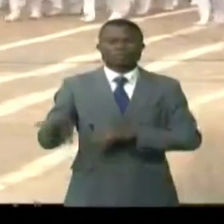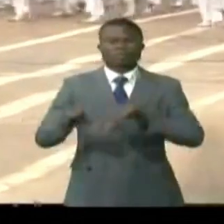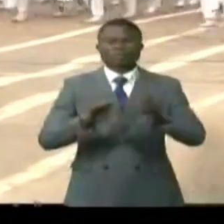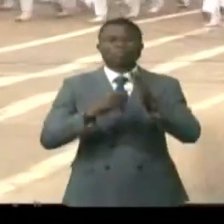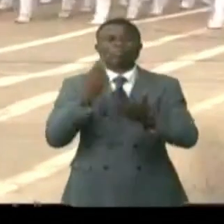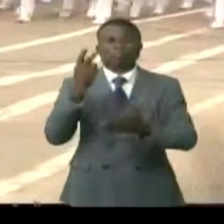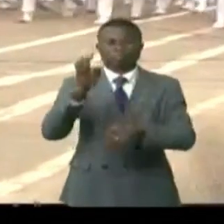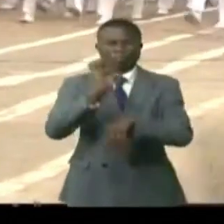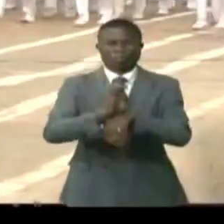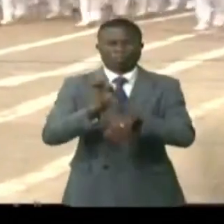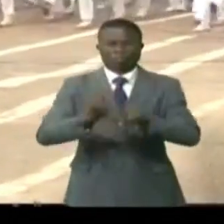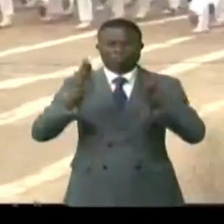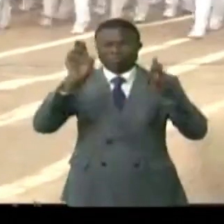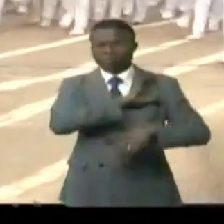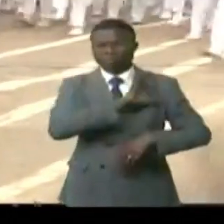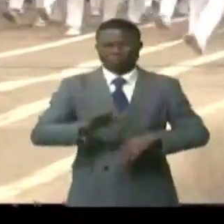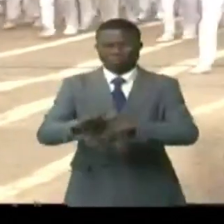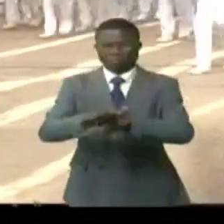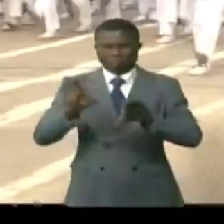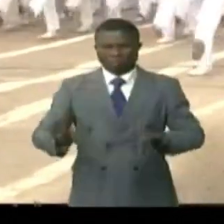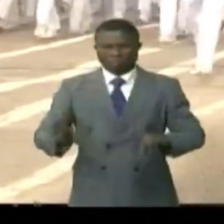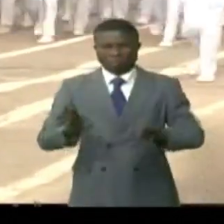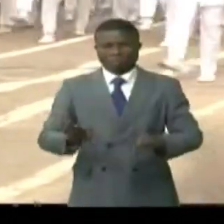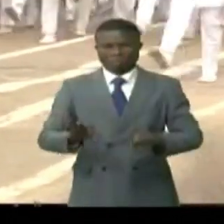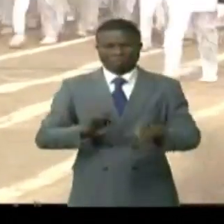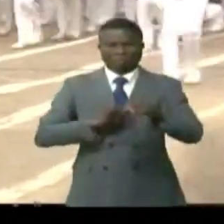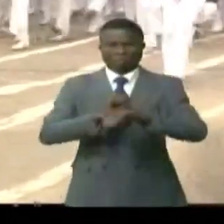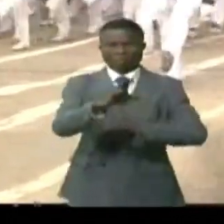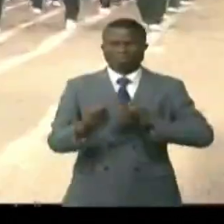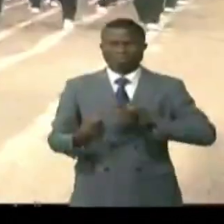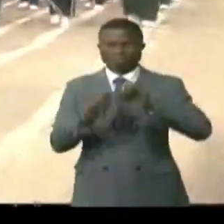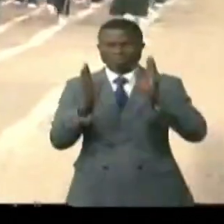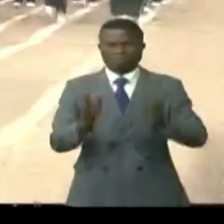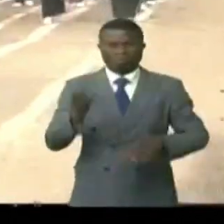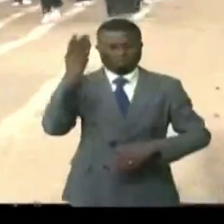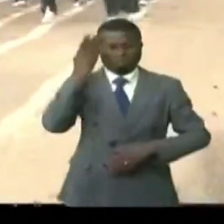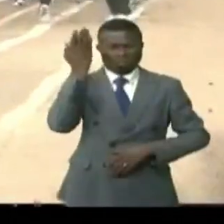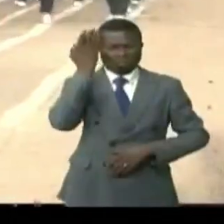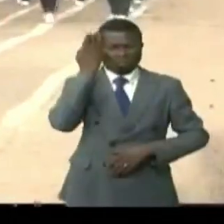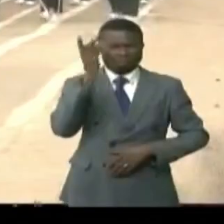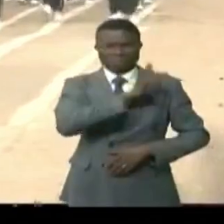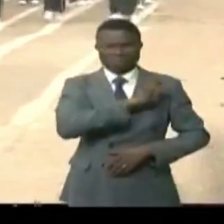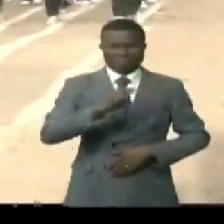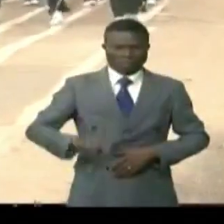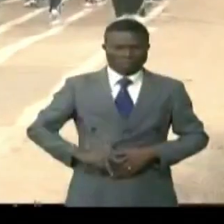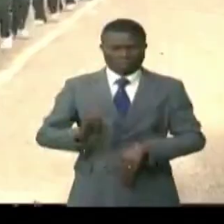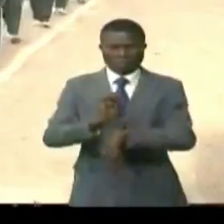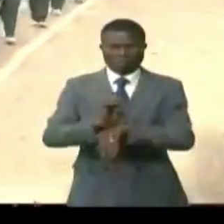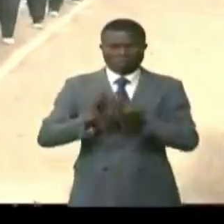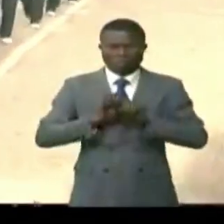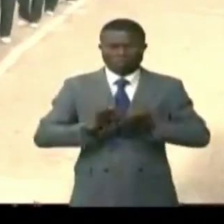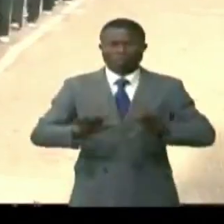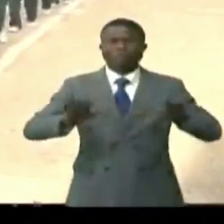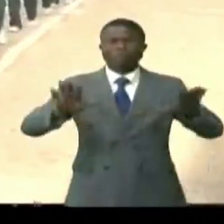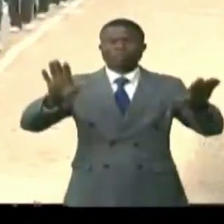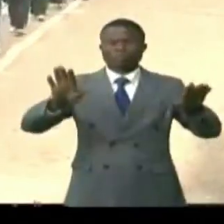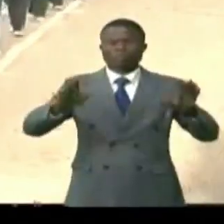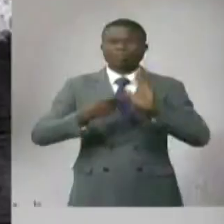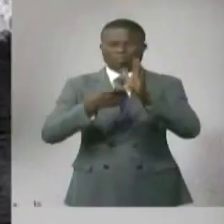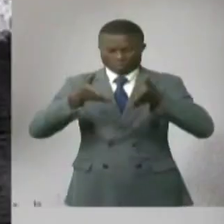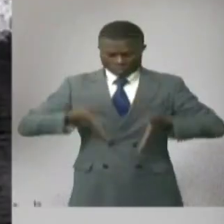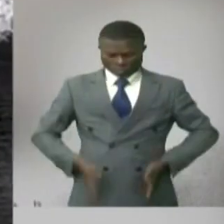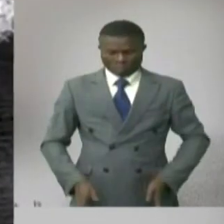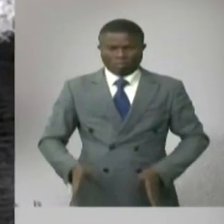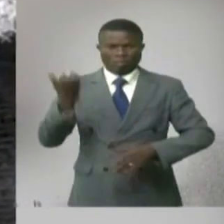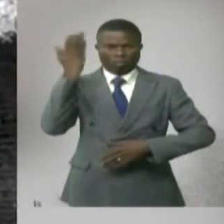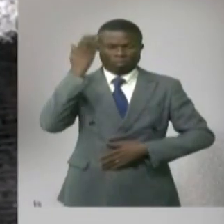événement à l'église de Jésus-Christ sur la terre par son envoyé spécial Simon Kimbangu ce 12 septembre, marquant à la fois la naissance